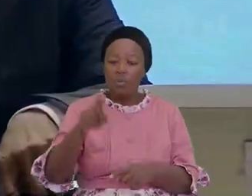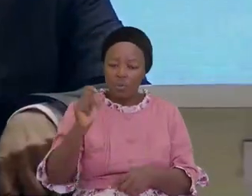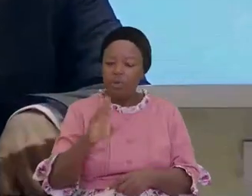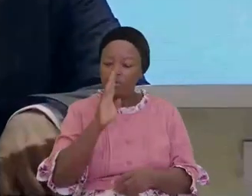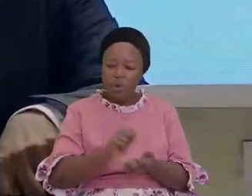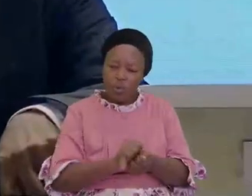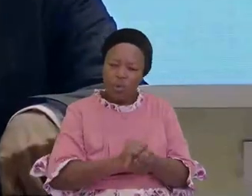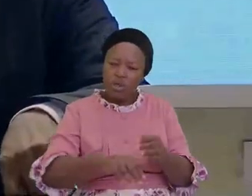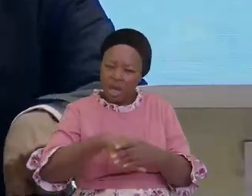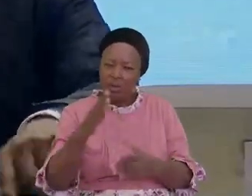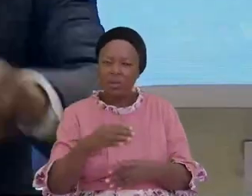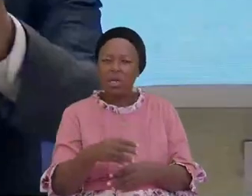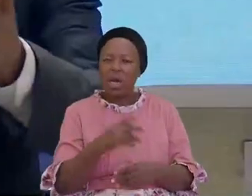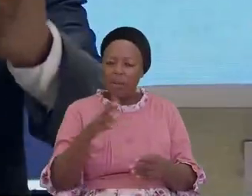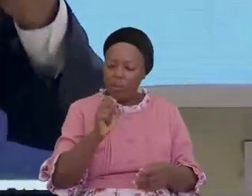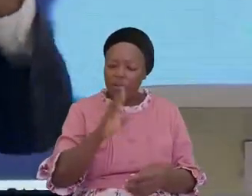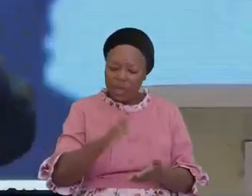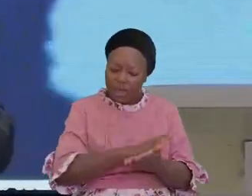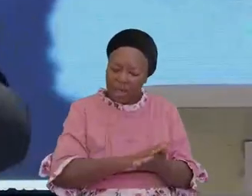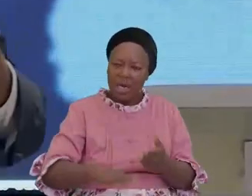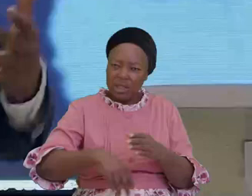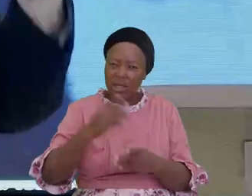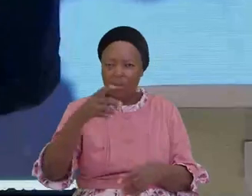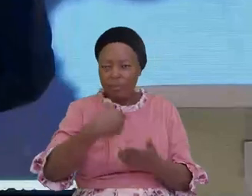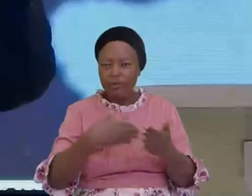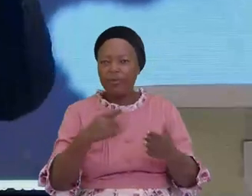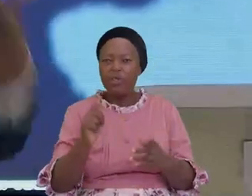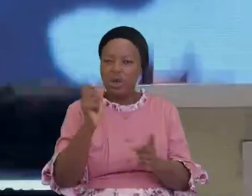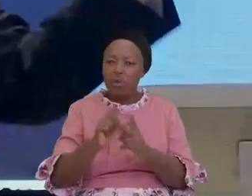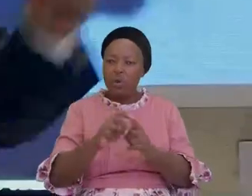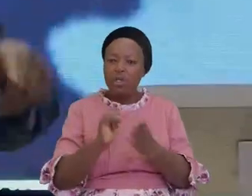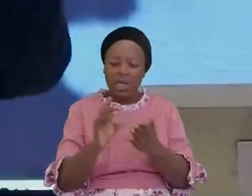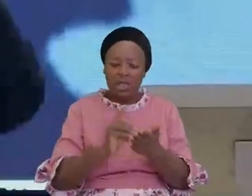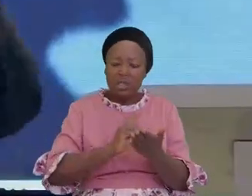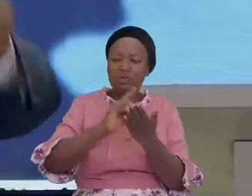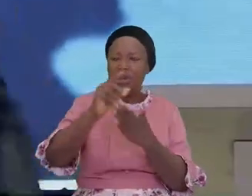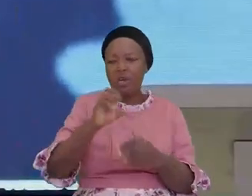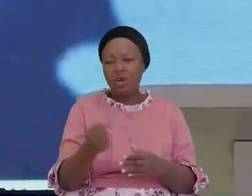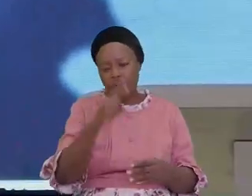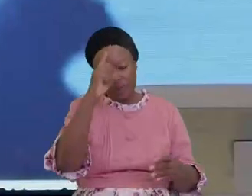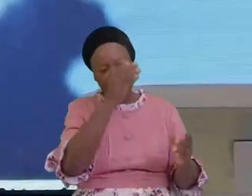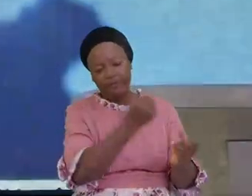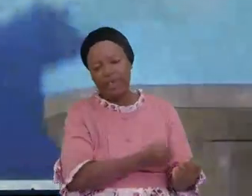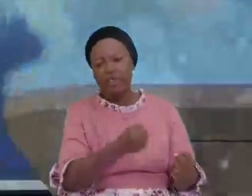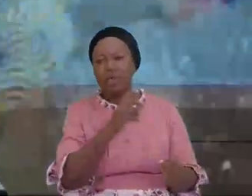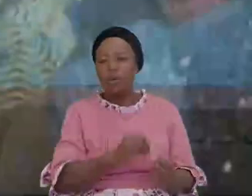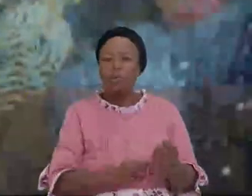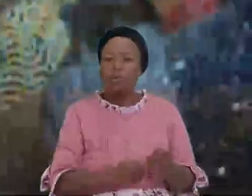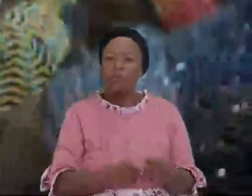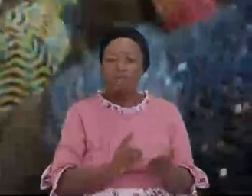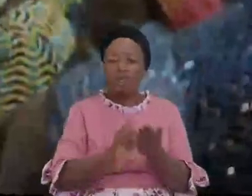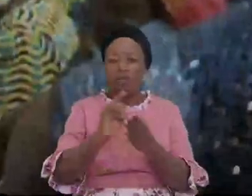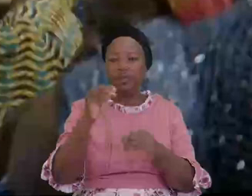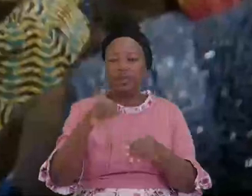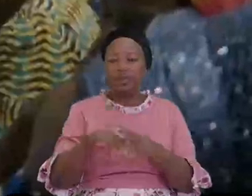être lavées, doivent être ôtées, doivent être purifiées de ta vie avant que la parole de Dieu,